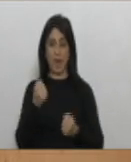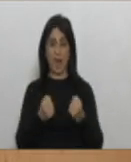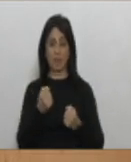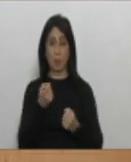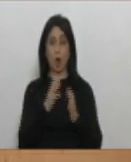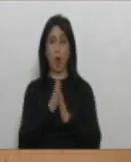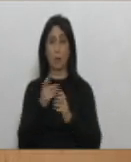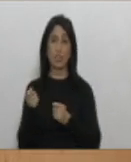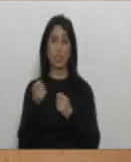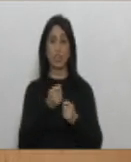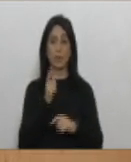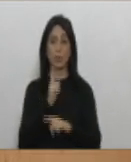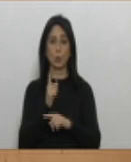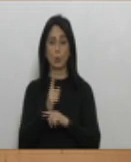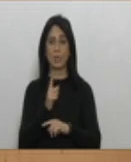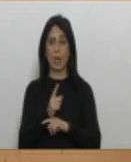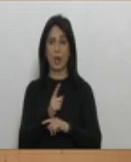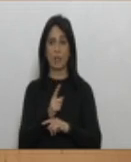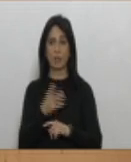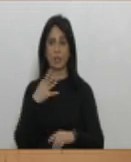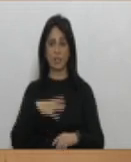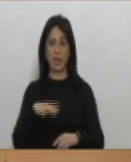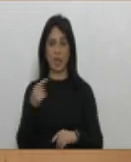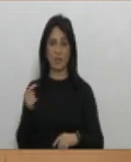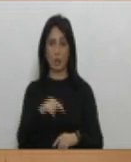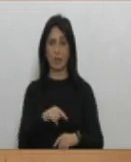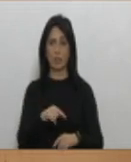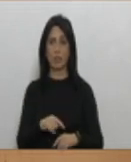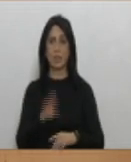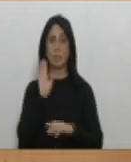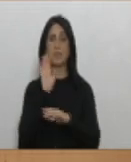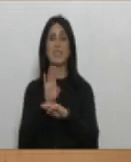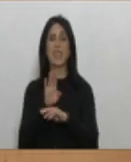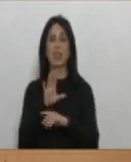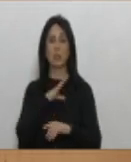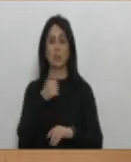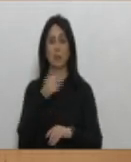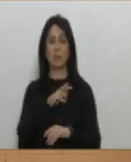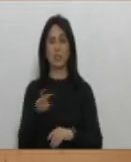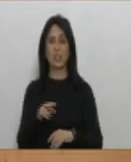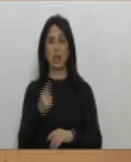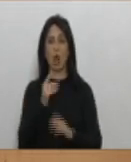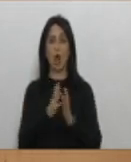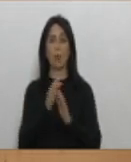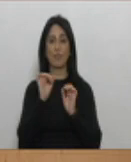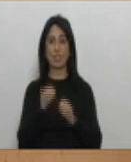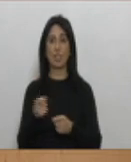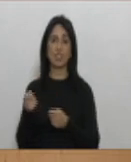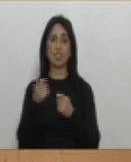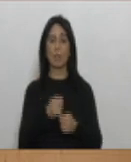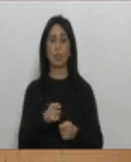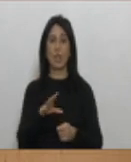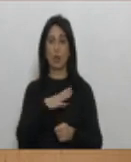ხორბლის შემოტანას უგზალავდით საქართველოში. Და ბრძანება რომ გამოსცა პრემიერ-მინისტრმა, რომ ხორბალი შეიძლება შემოტანილი